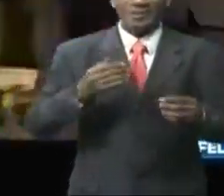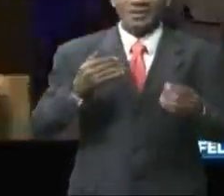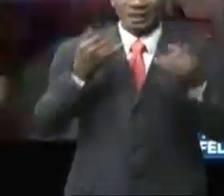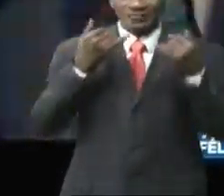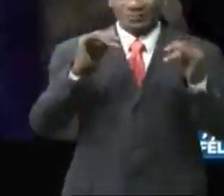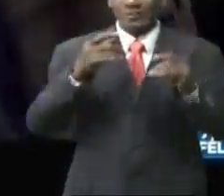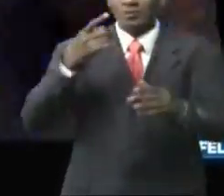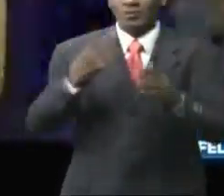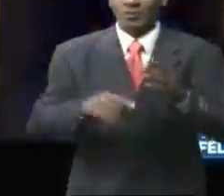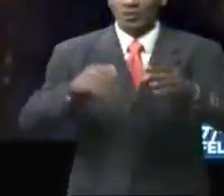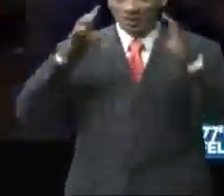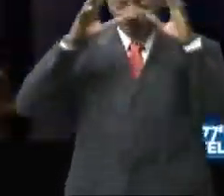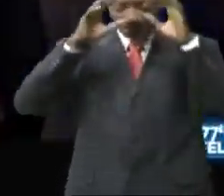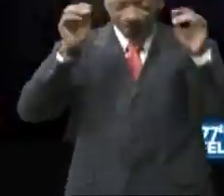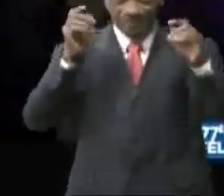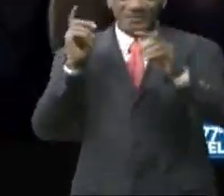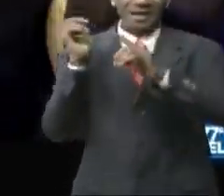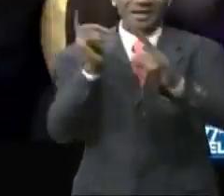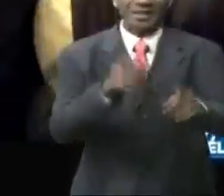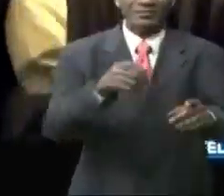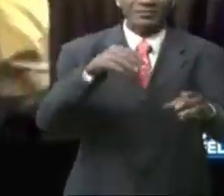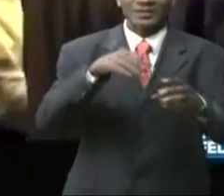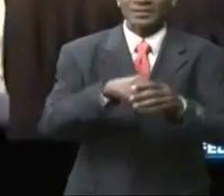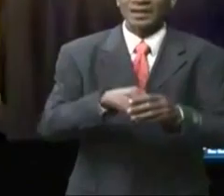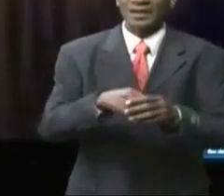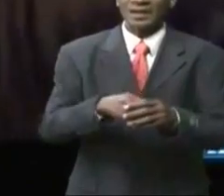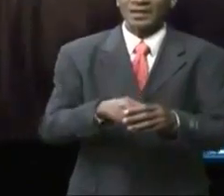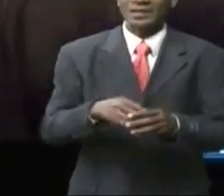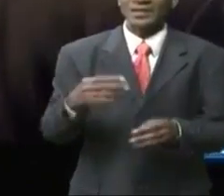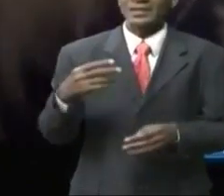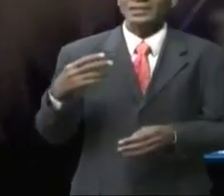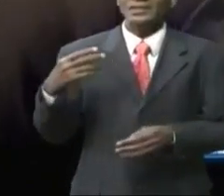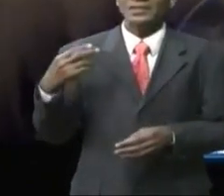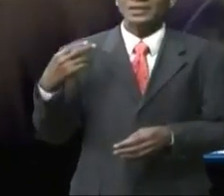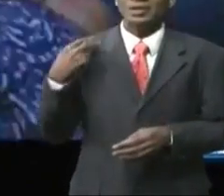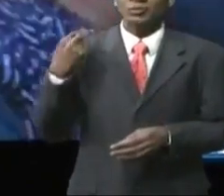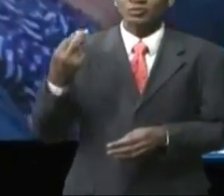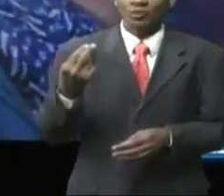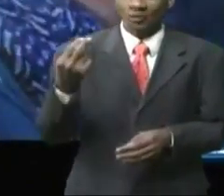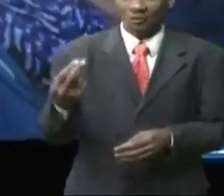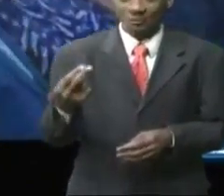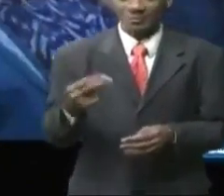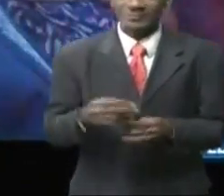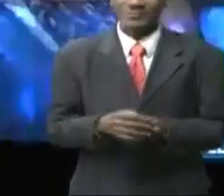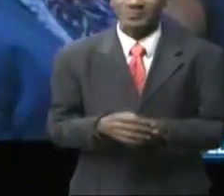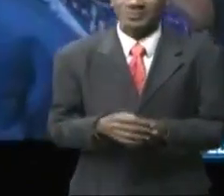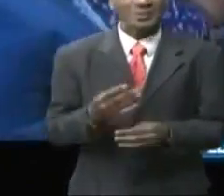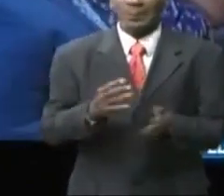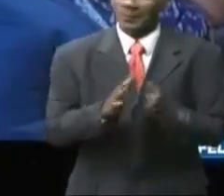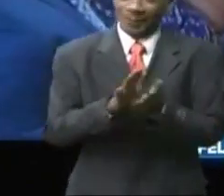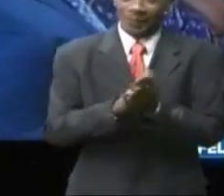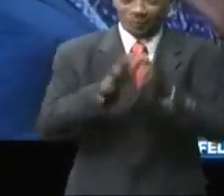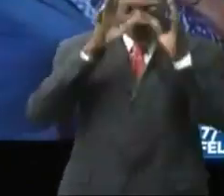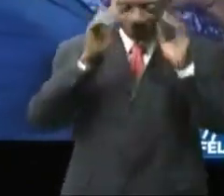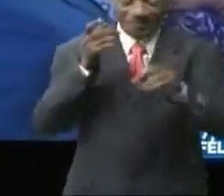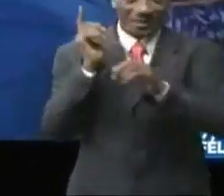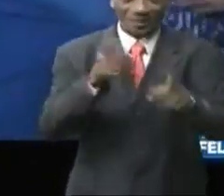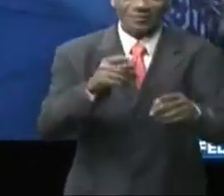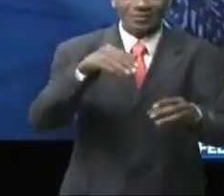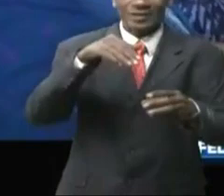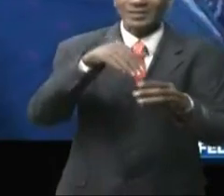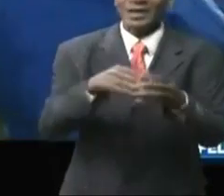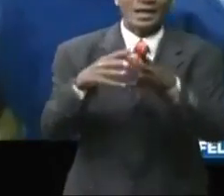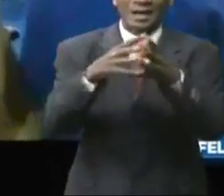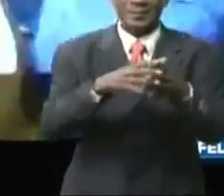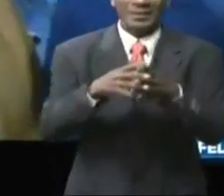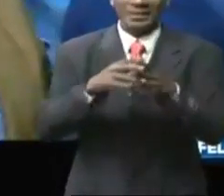lundi à 4h de Kinshasa, le président de la République, Félix Antoine Tshisekedi Tshilombo, prendra la parole du haut de la tribune des